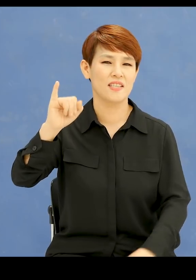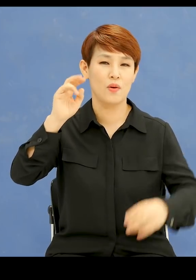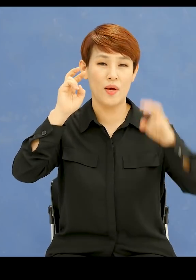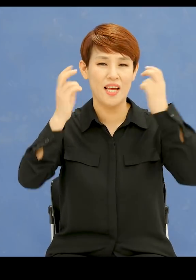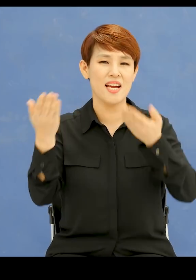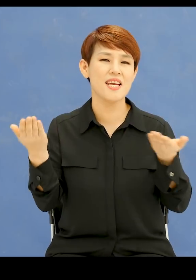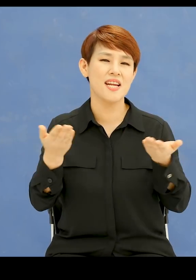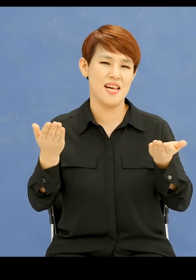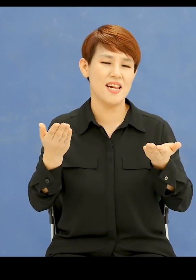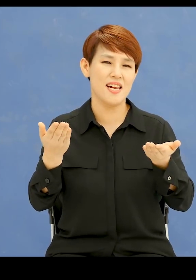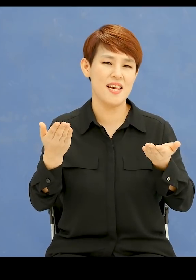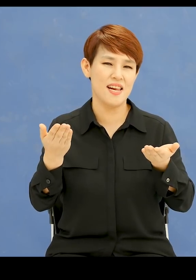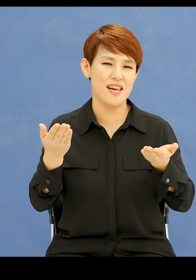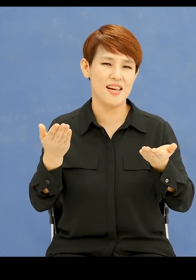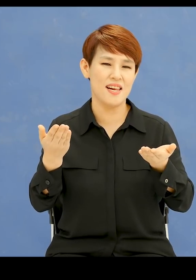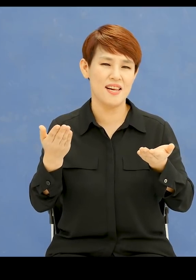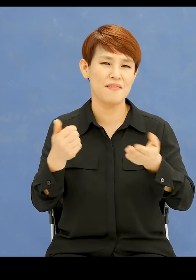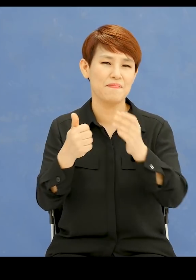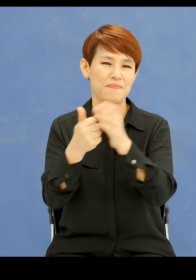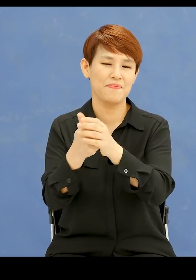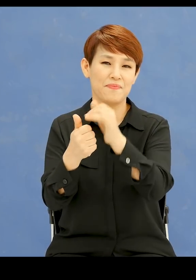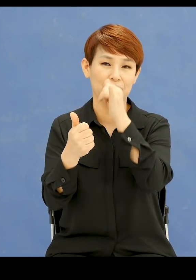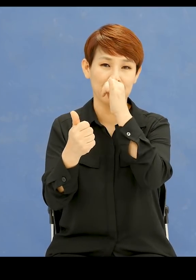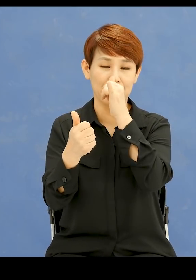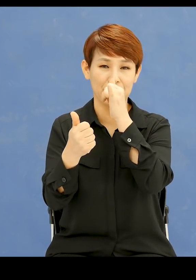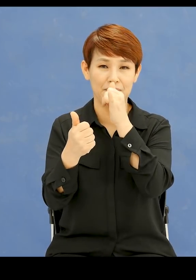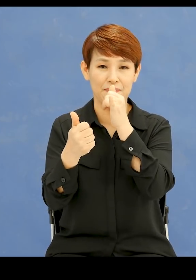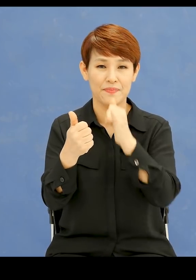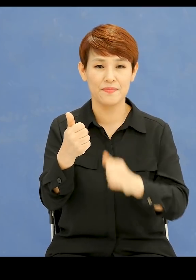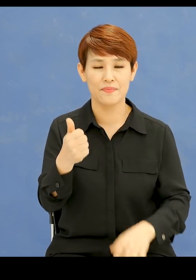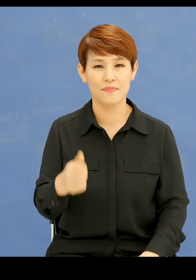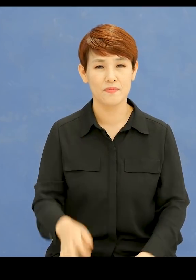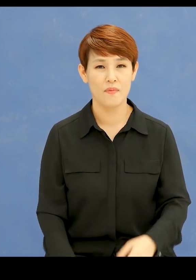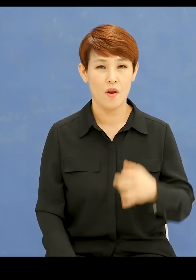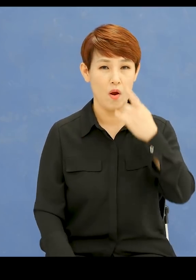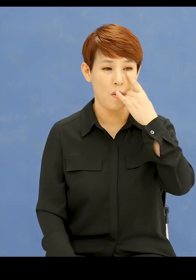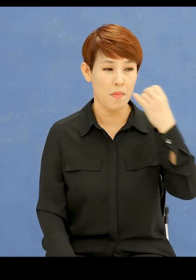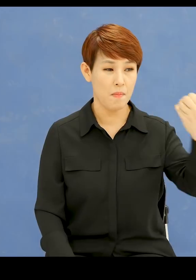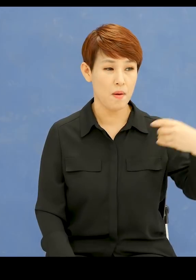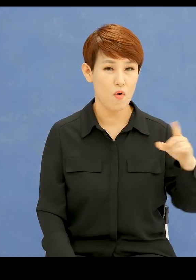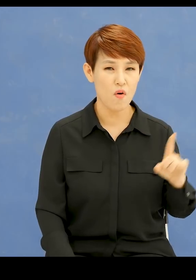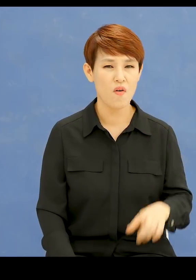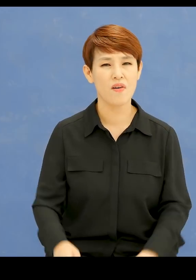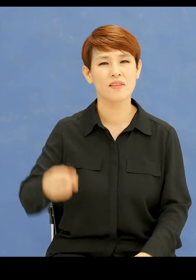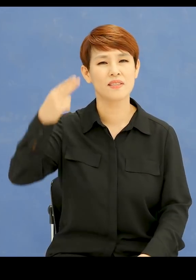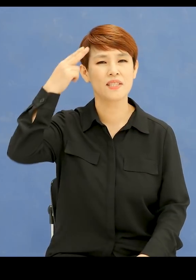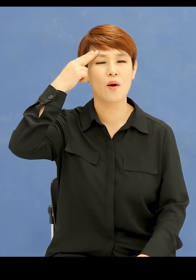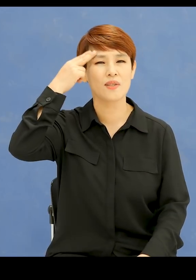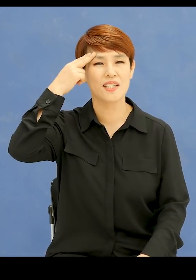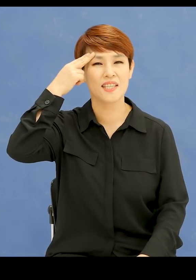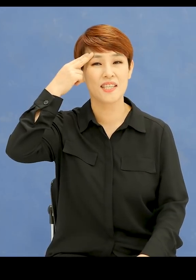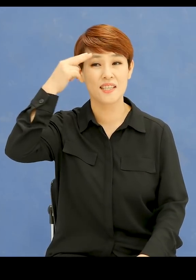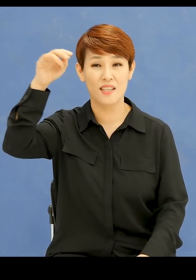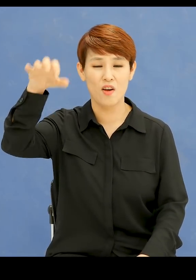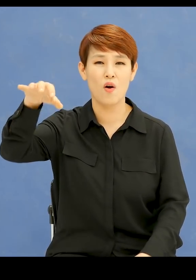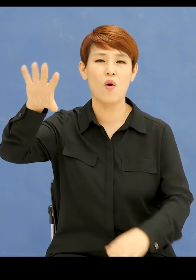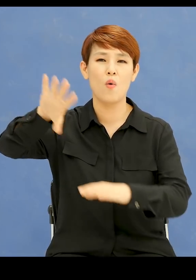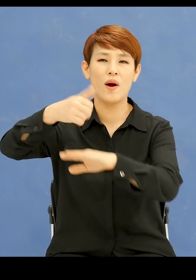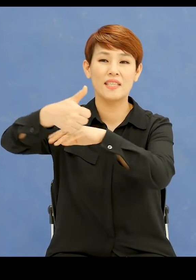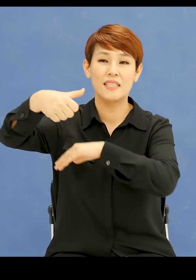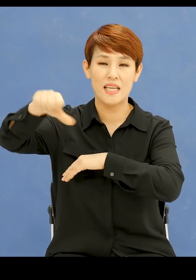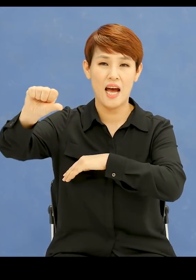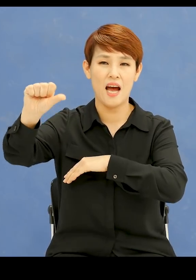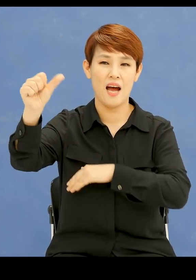회사에서 근무를 하고 계셨어요. 예. 그때 이제 어머니 말씀으로는 사우디에서 이제 왕자가 와서